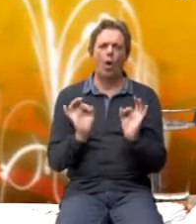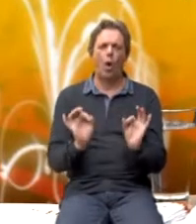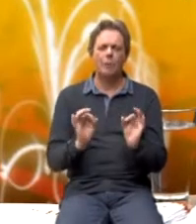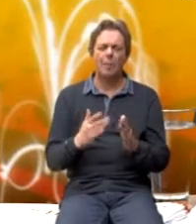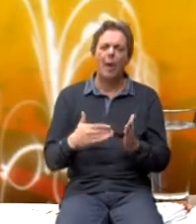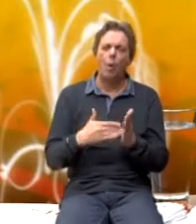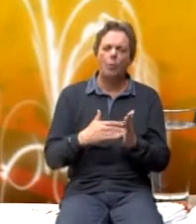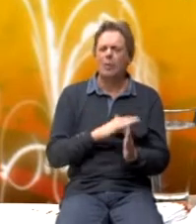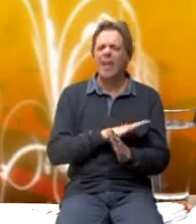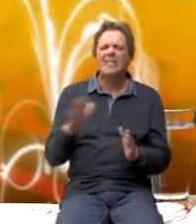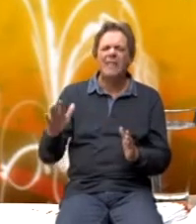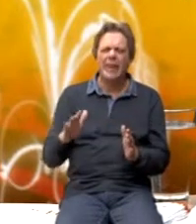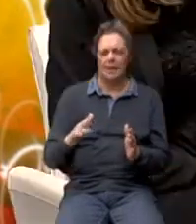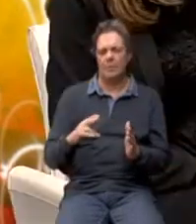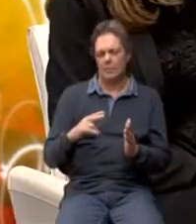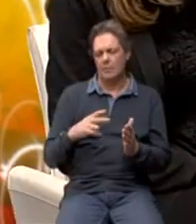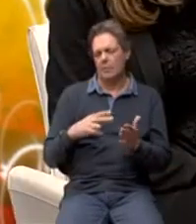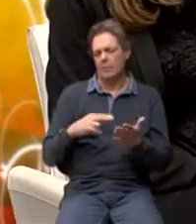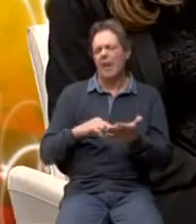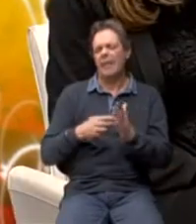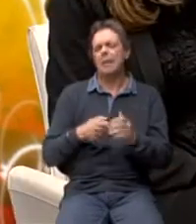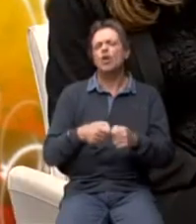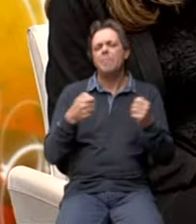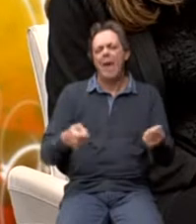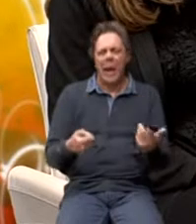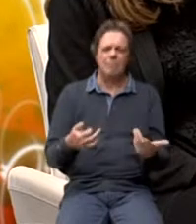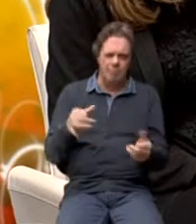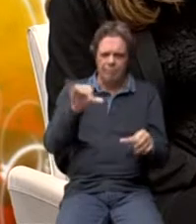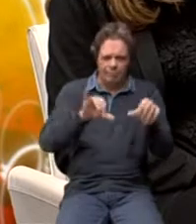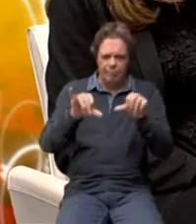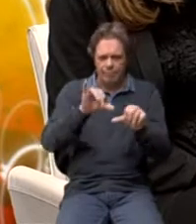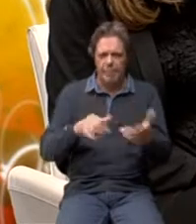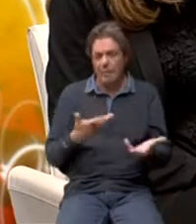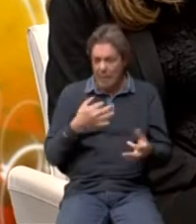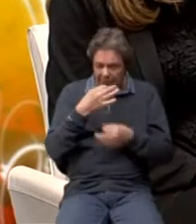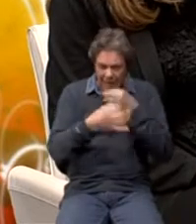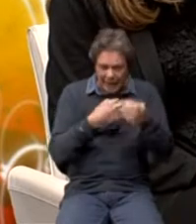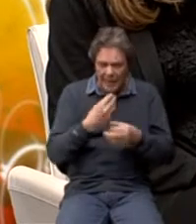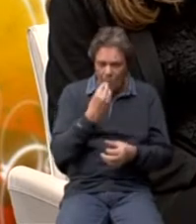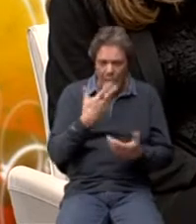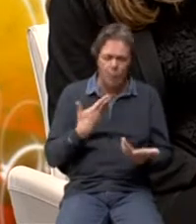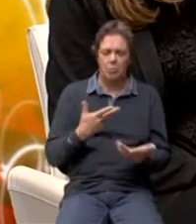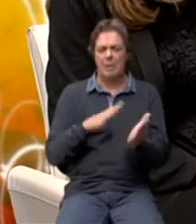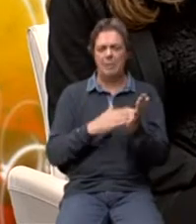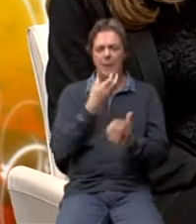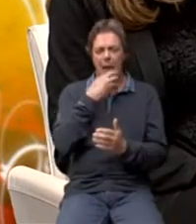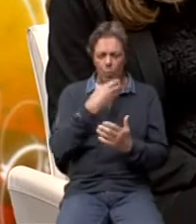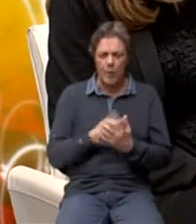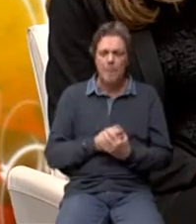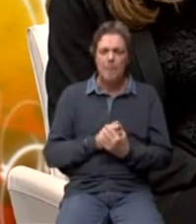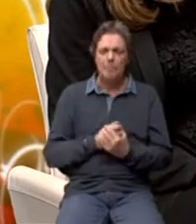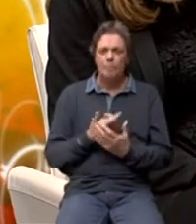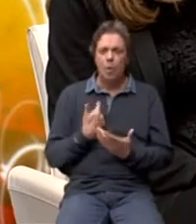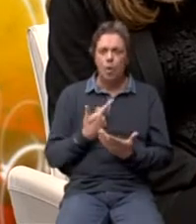uporaba svih agrotehničkih mjera, tako da mi kad danas analiziramo hranu koja se nalazi na tržištu, recimo jabuke, koje su jedne